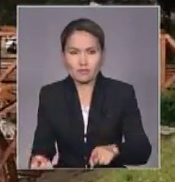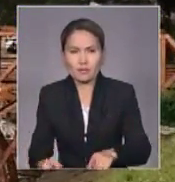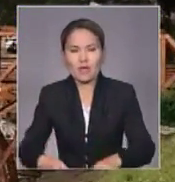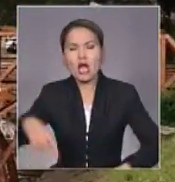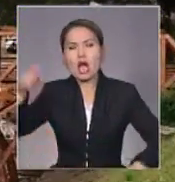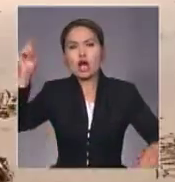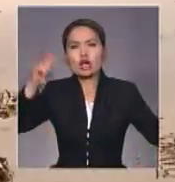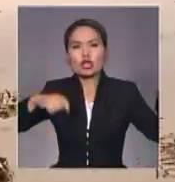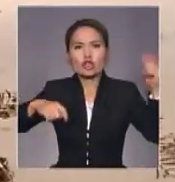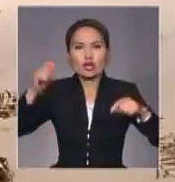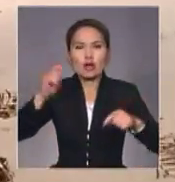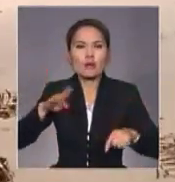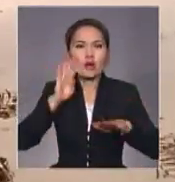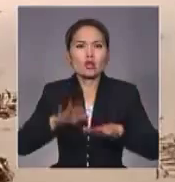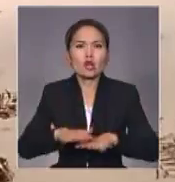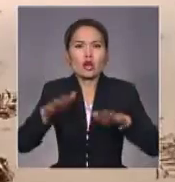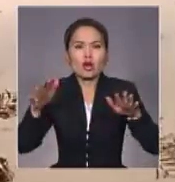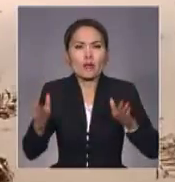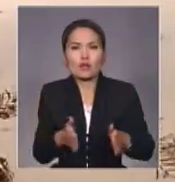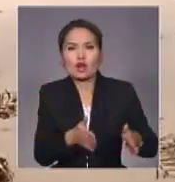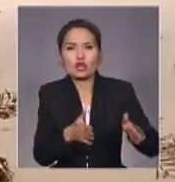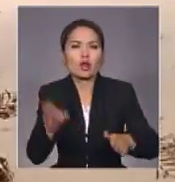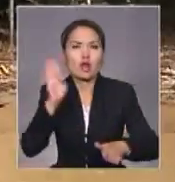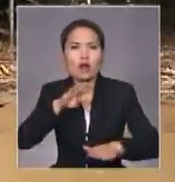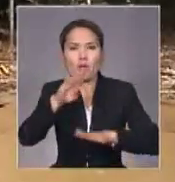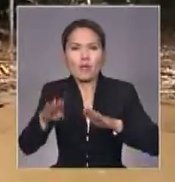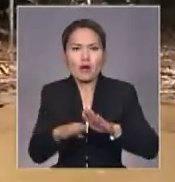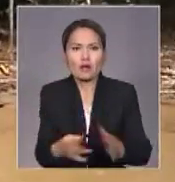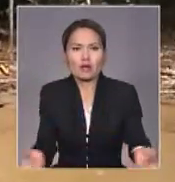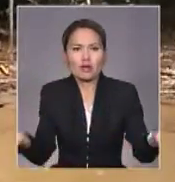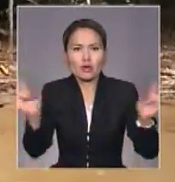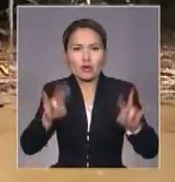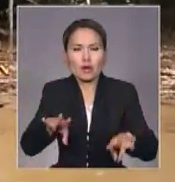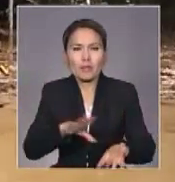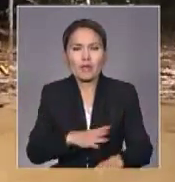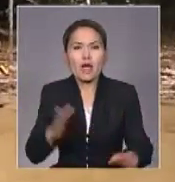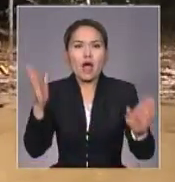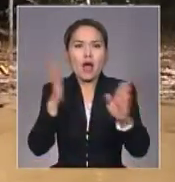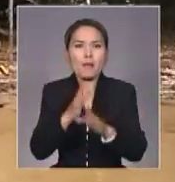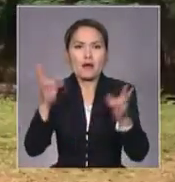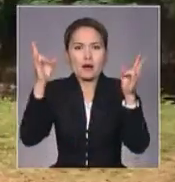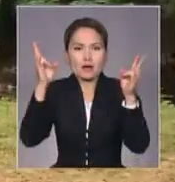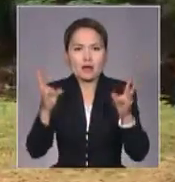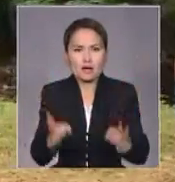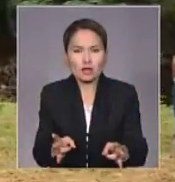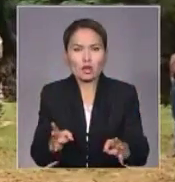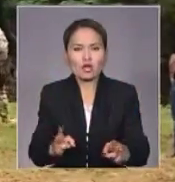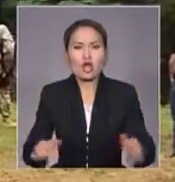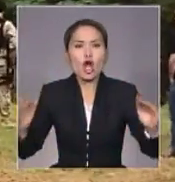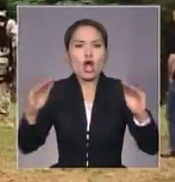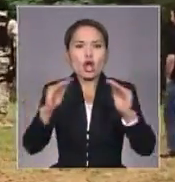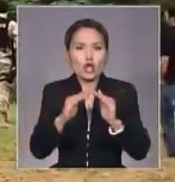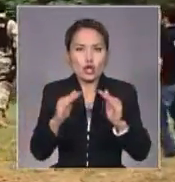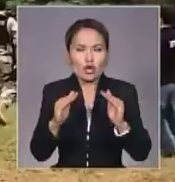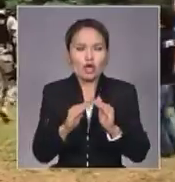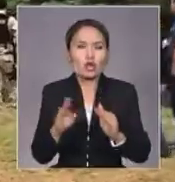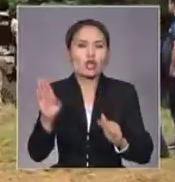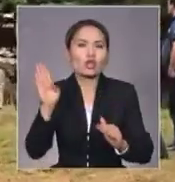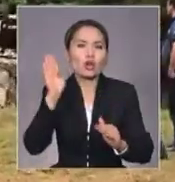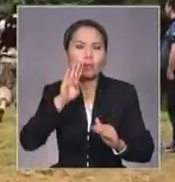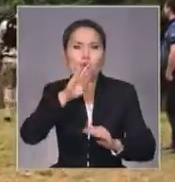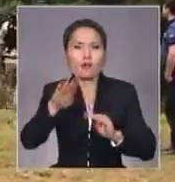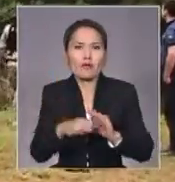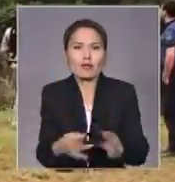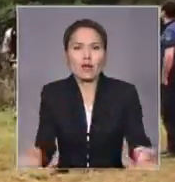Жаңбырдың кесірінен жол инфрақұрылымы мен коммуникацияларға да қатты зақым келген. Апатты аймаққа жақын орналасқан үйлердің тұрғындары сусыз